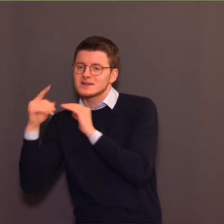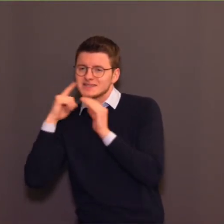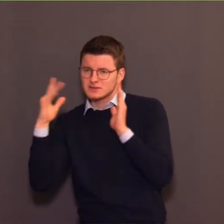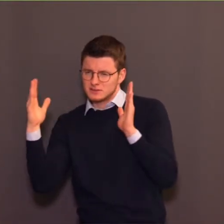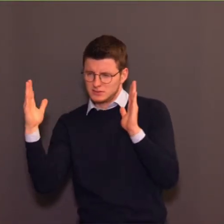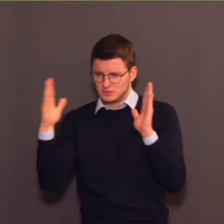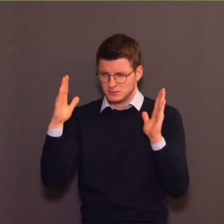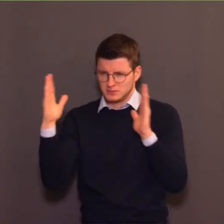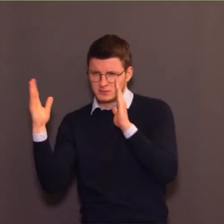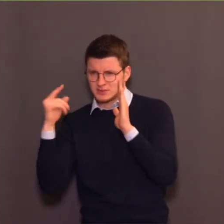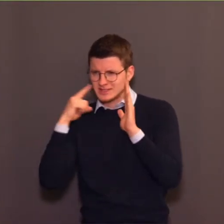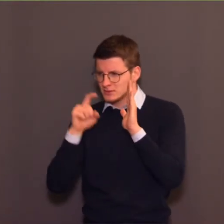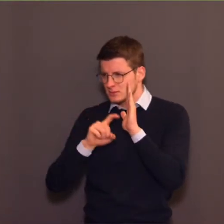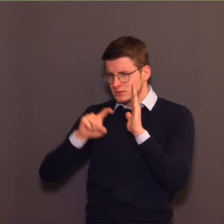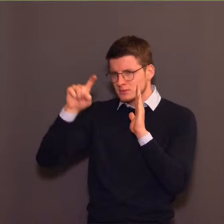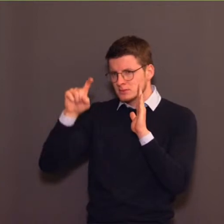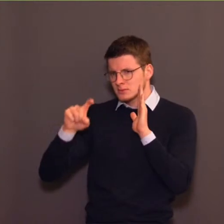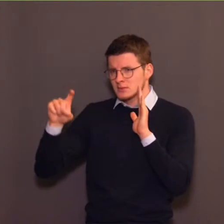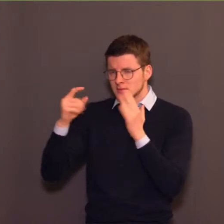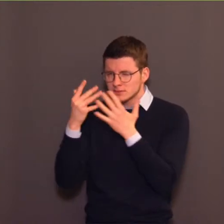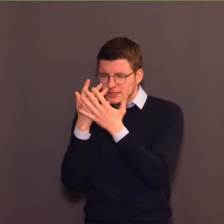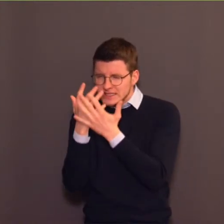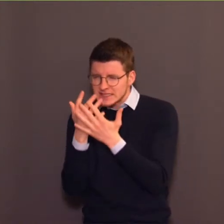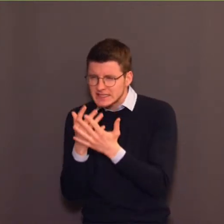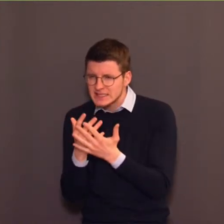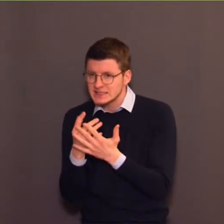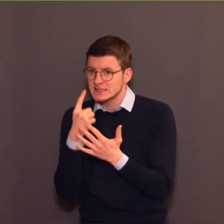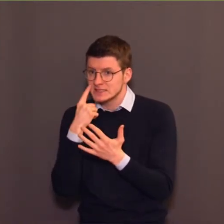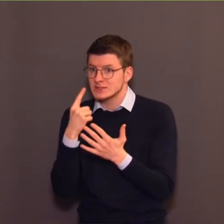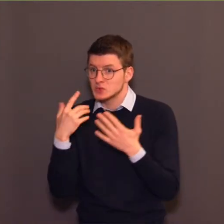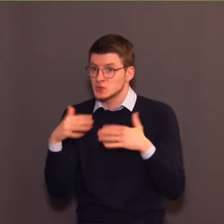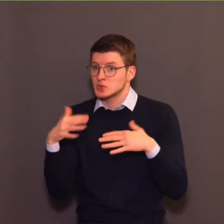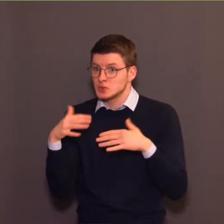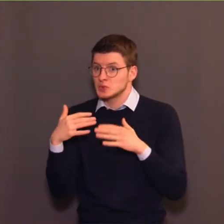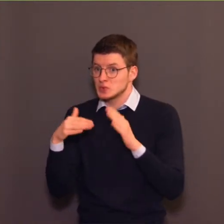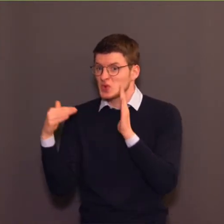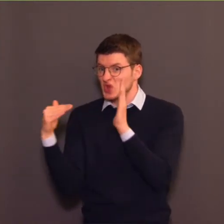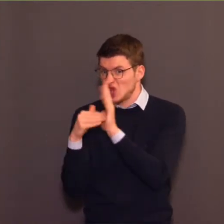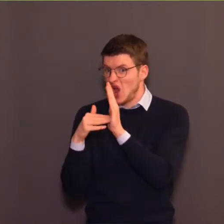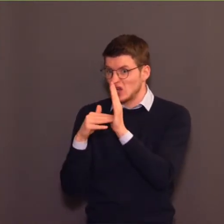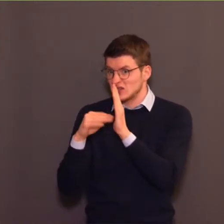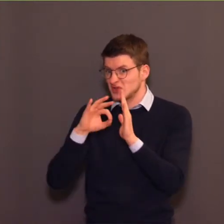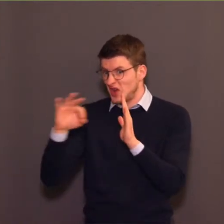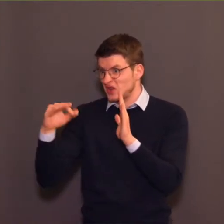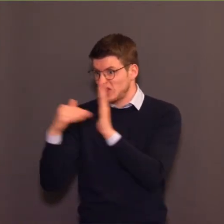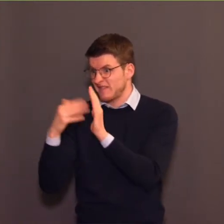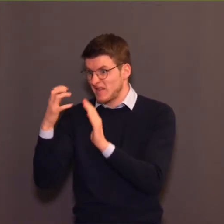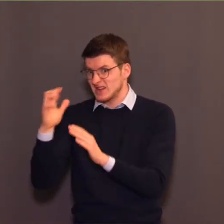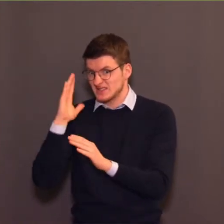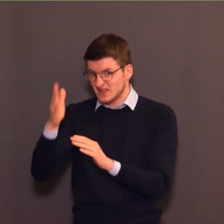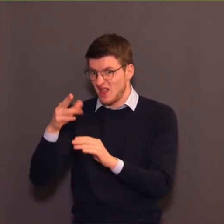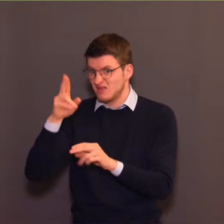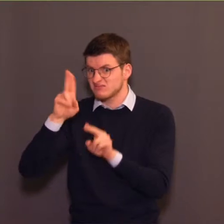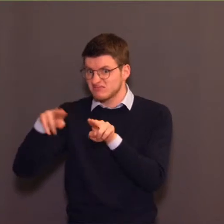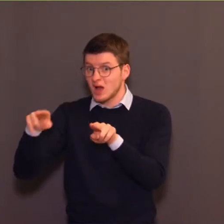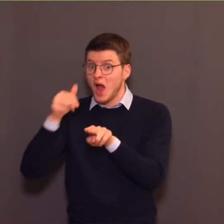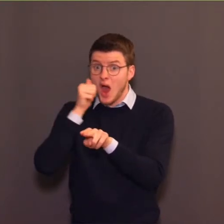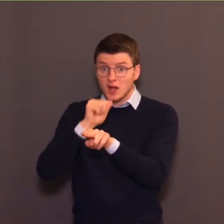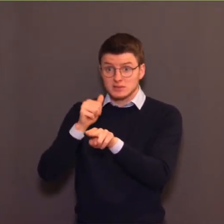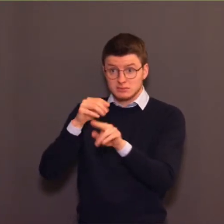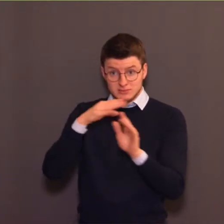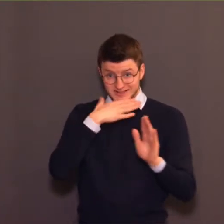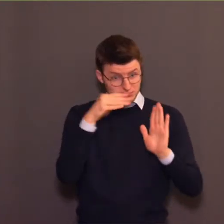gevallen komen de simulaties tussen de 1000 en de 1500 bedden op intensieve zorgen uit.